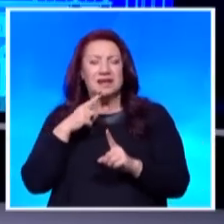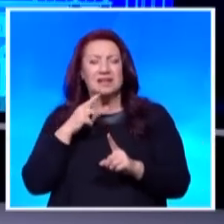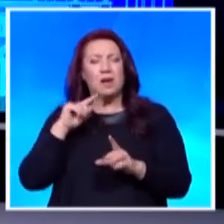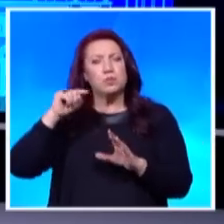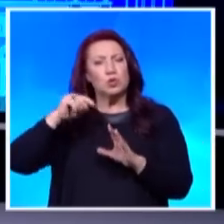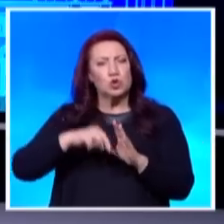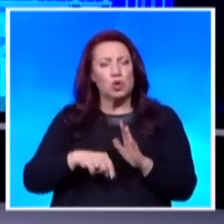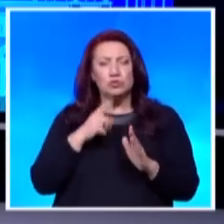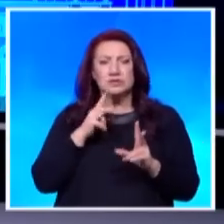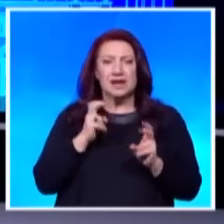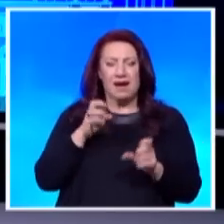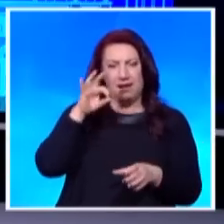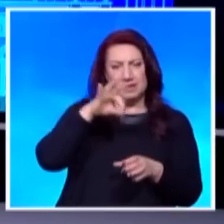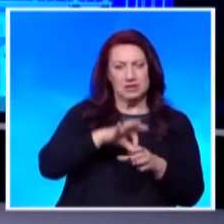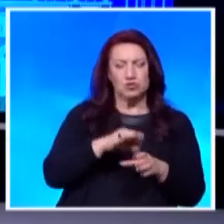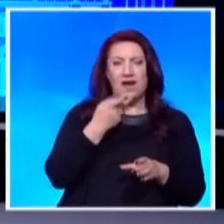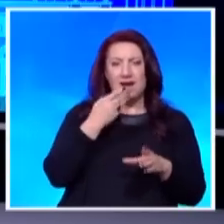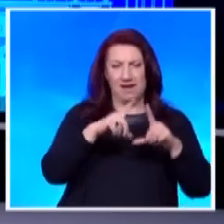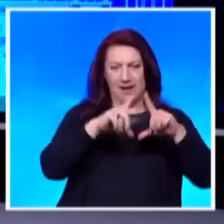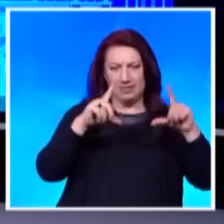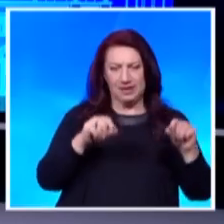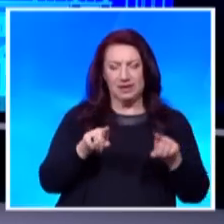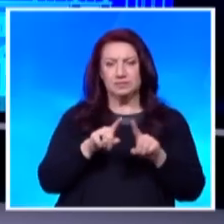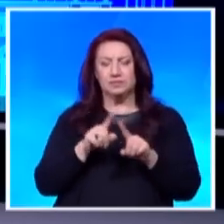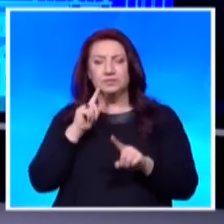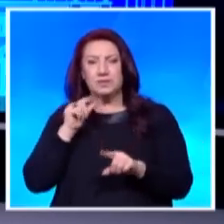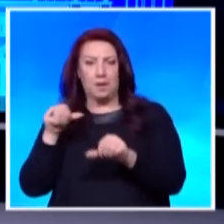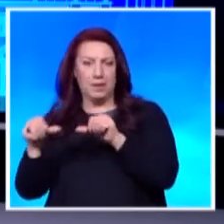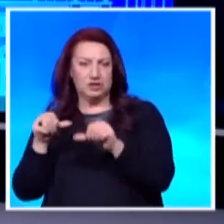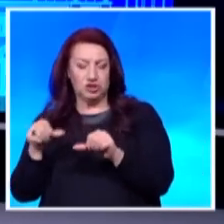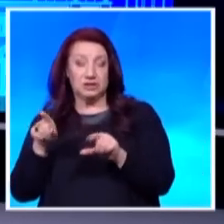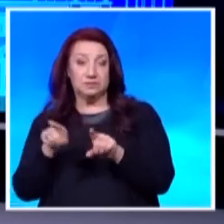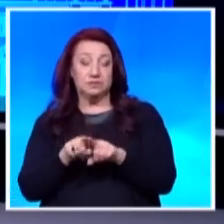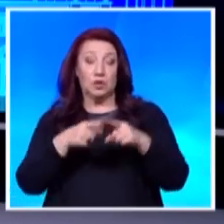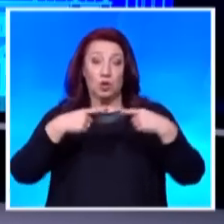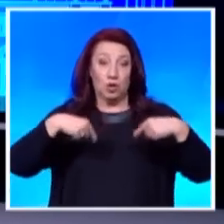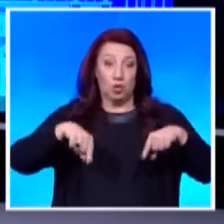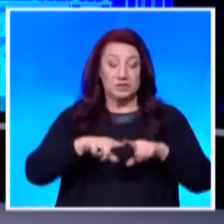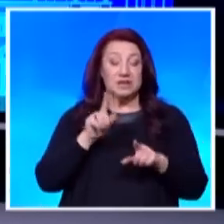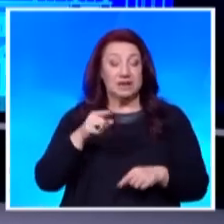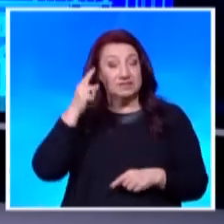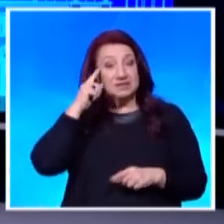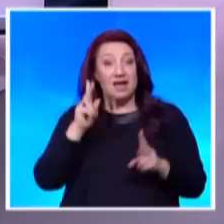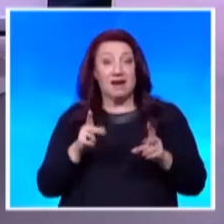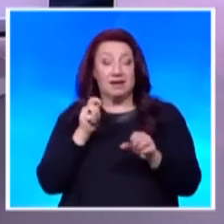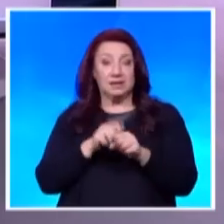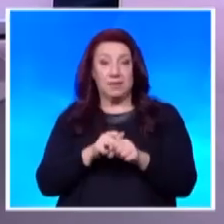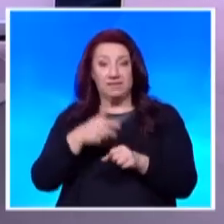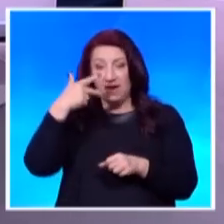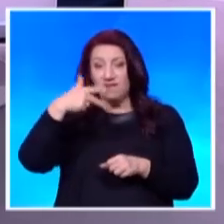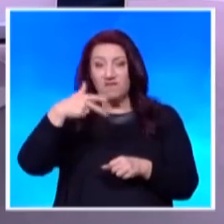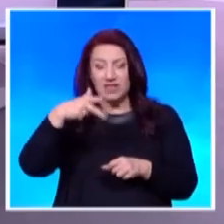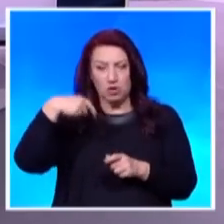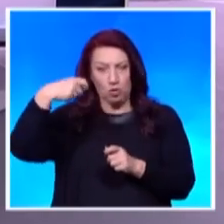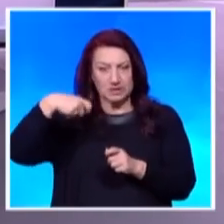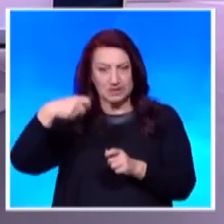и с машина. На тези избори комисиите трябва да са готови за видеонаблюдението при броенето на бюлетините още от Ванина